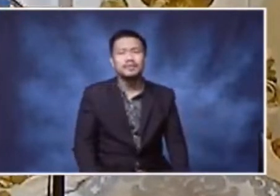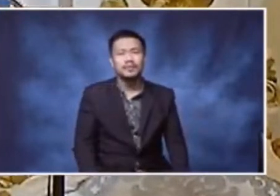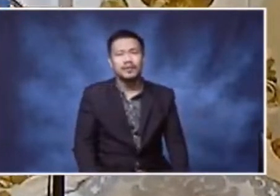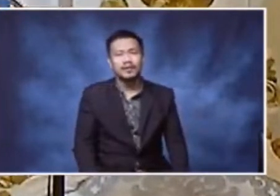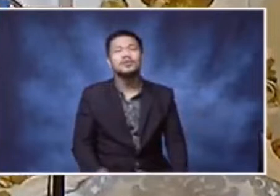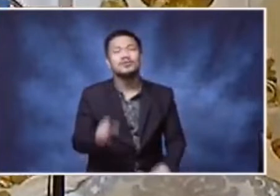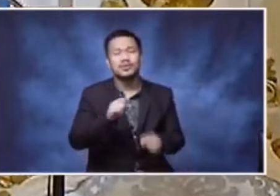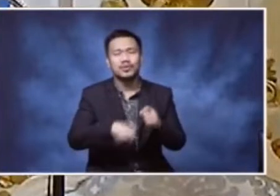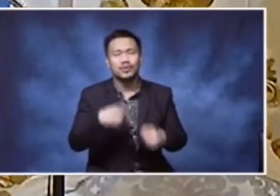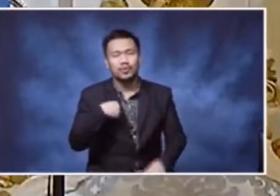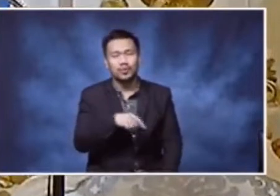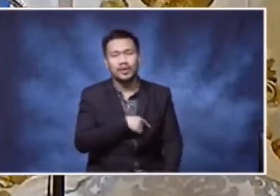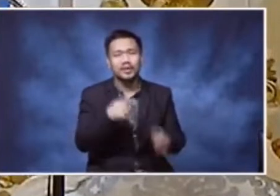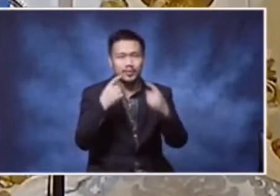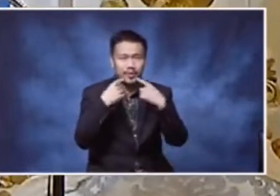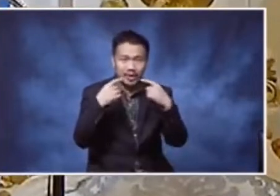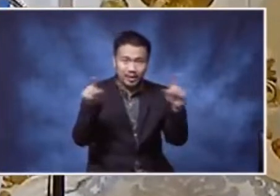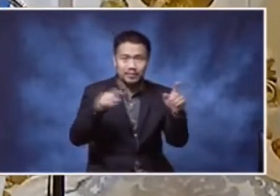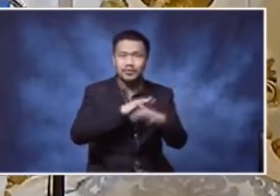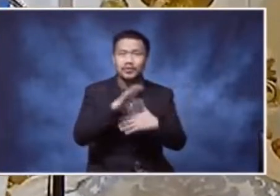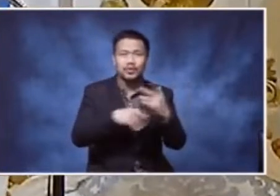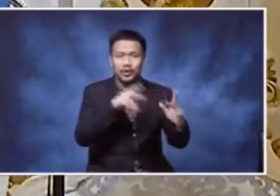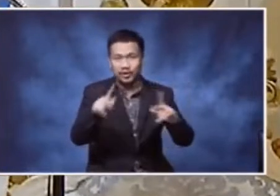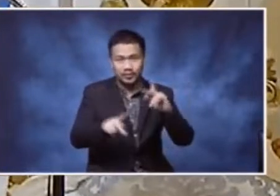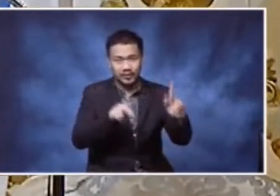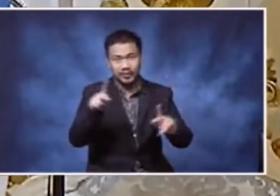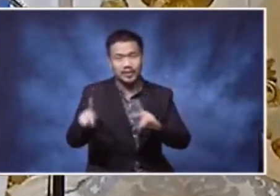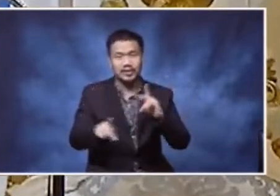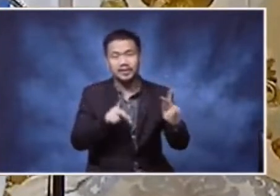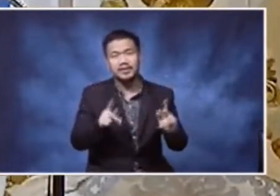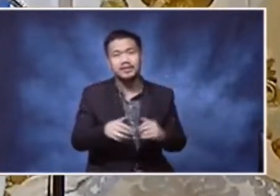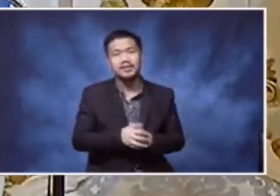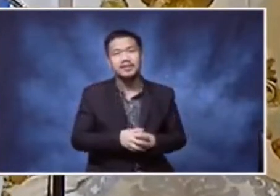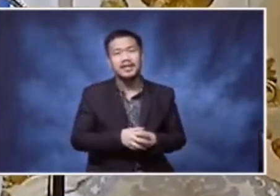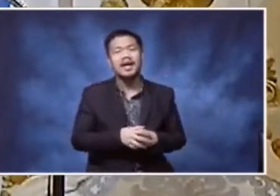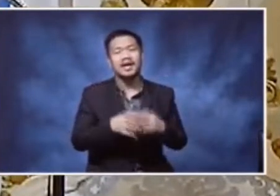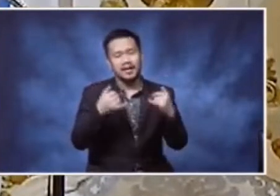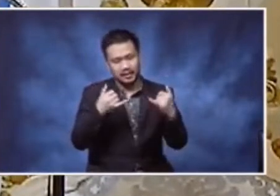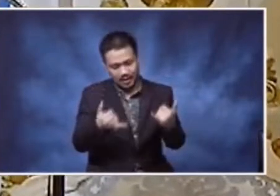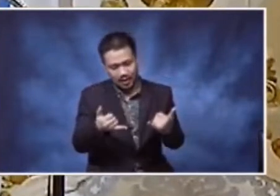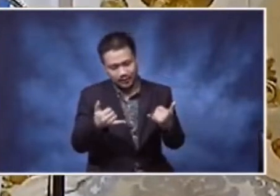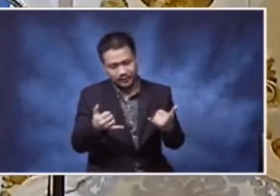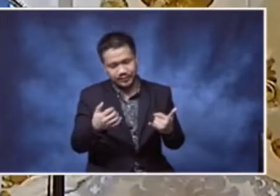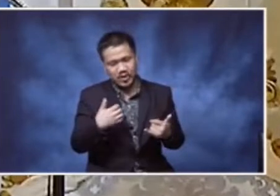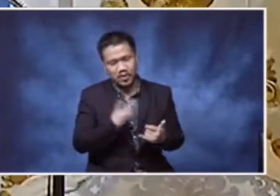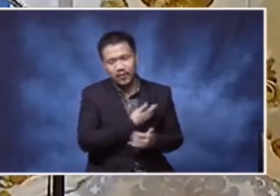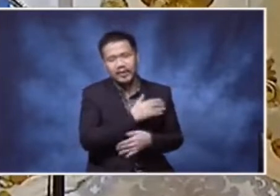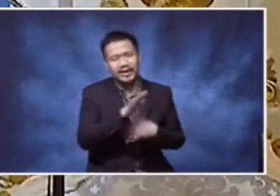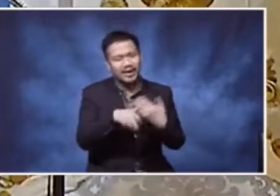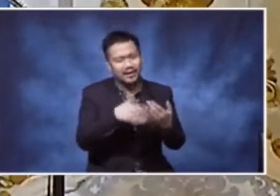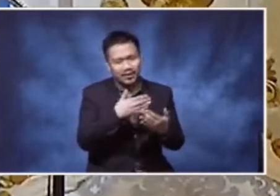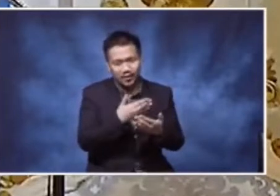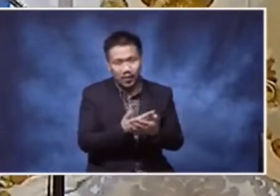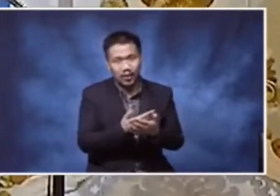ibalita natin sa lahat. At ngayon po, lahat tayo talaga ay maaaring